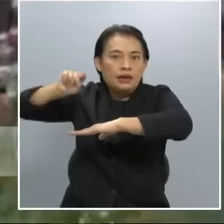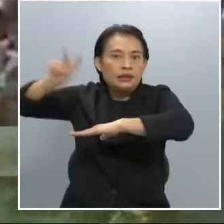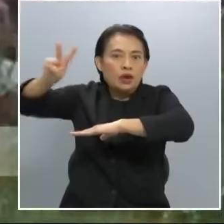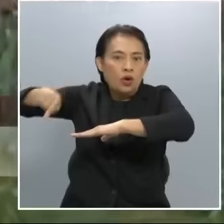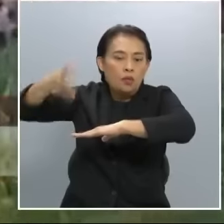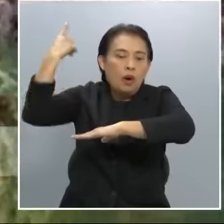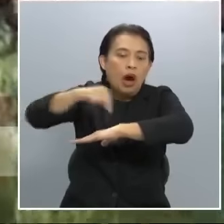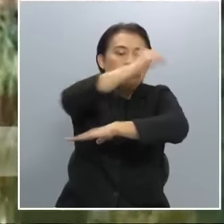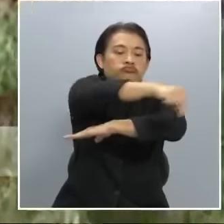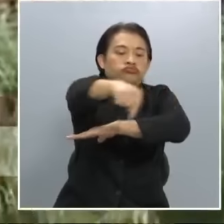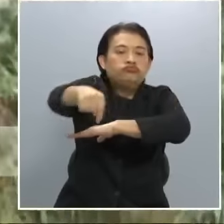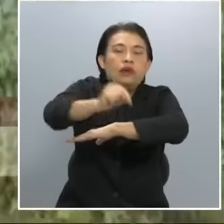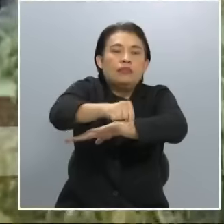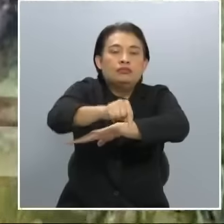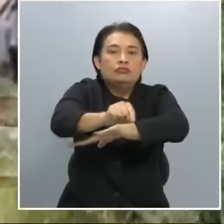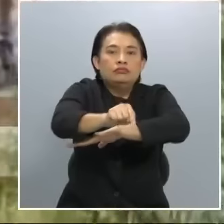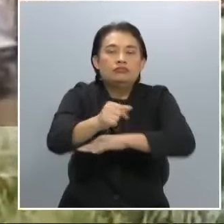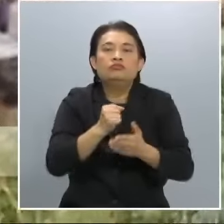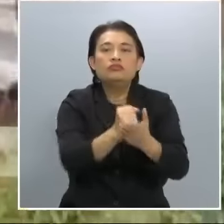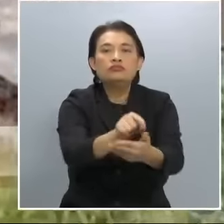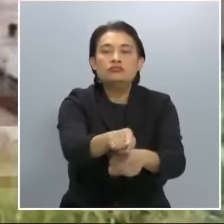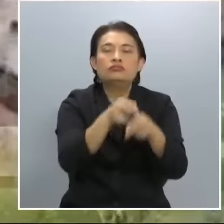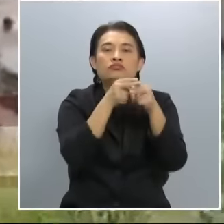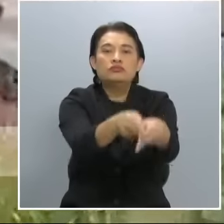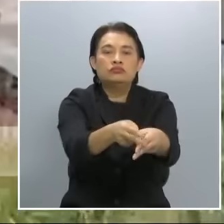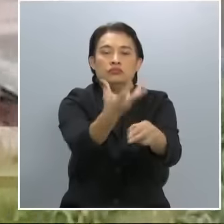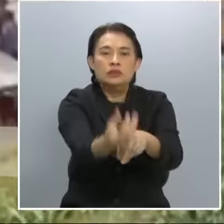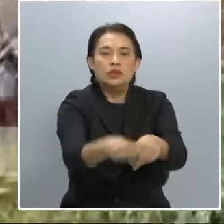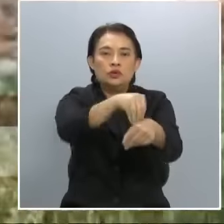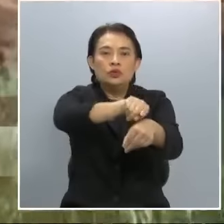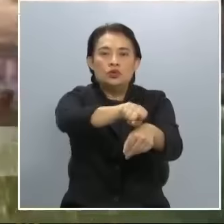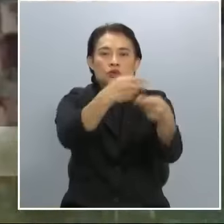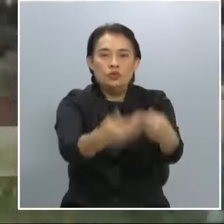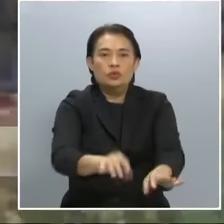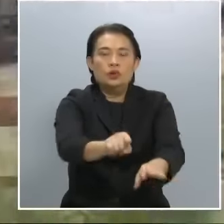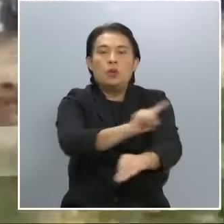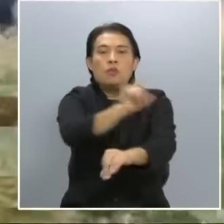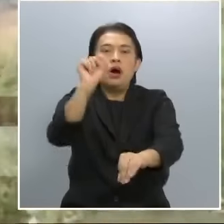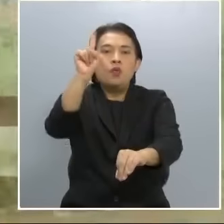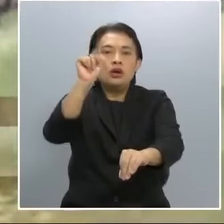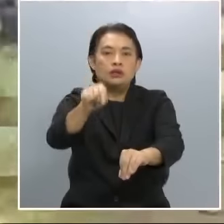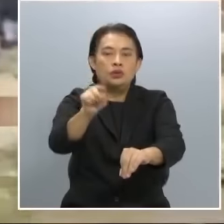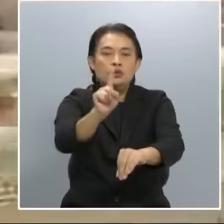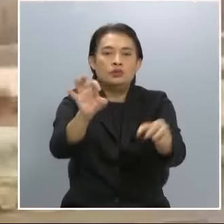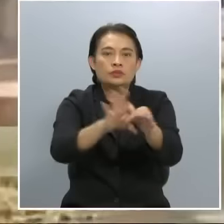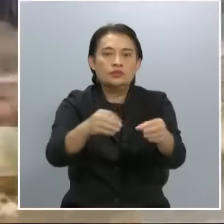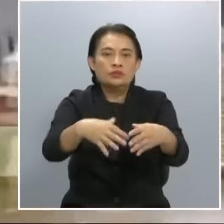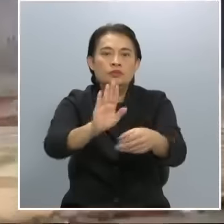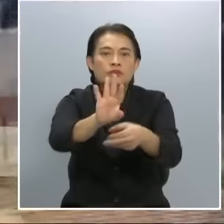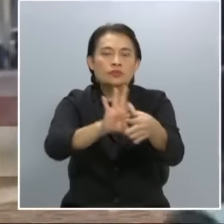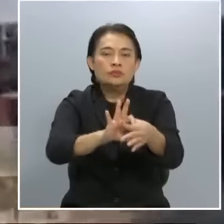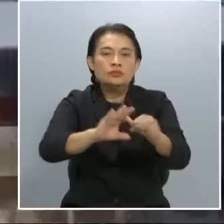านนี้เพื่อสนับสนุนกองกำลังของตนเองที่ยังคงเหลืออยู่หลังจากเมื่อคืนวันศุกร์กองกำลังปลดแอกแห่งชาติกะเหรี่ย